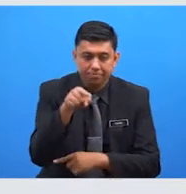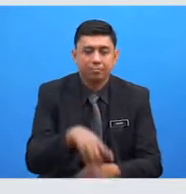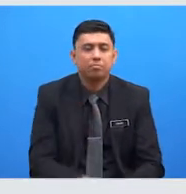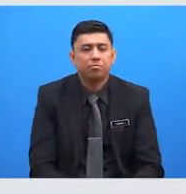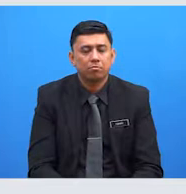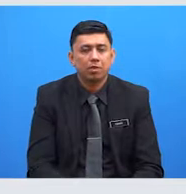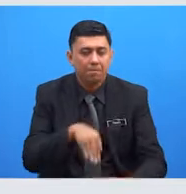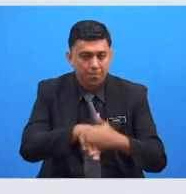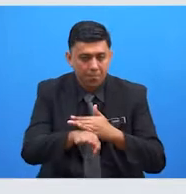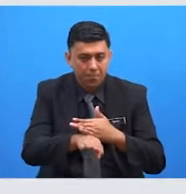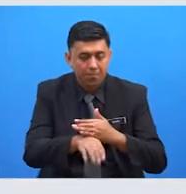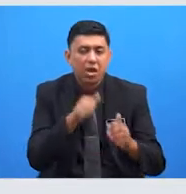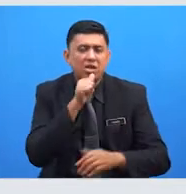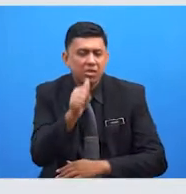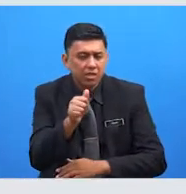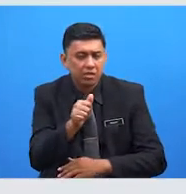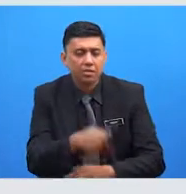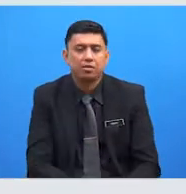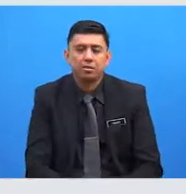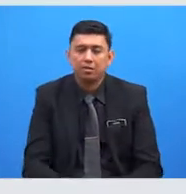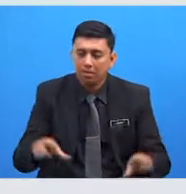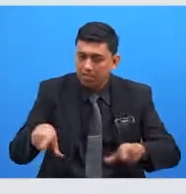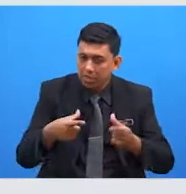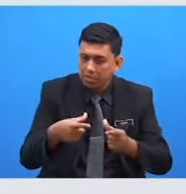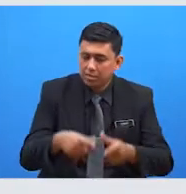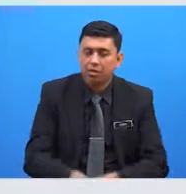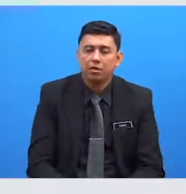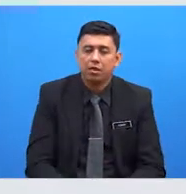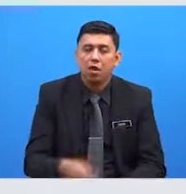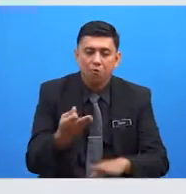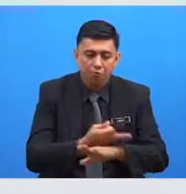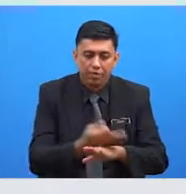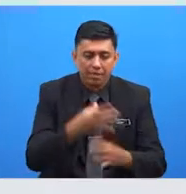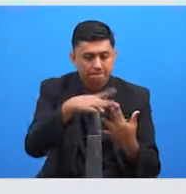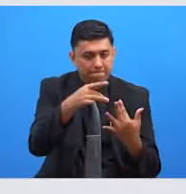onclick masukkan arahan melaksanakan fungsi pilih subjek.